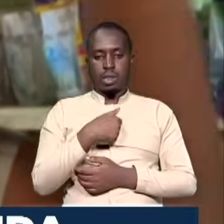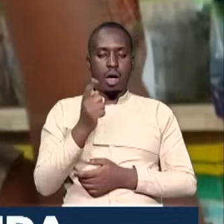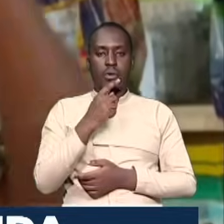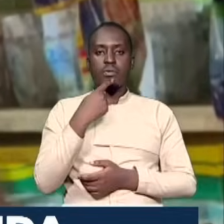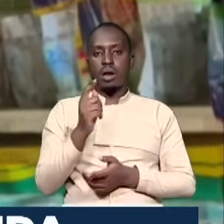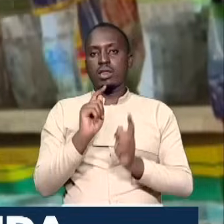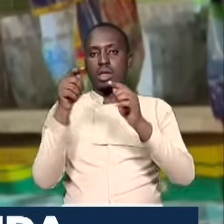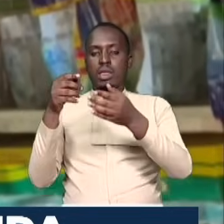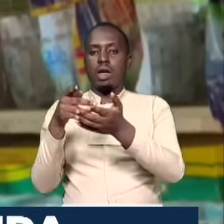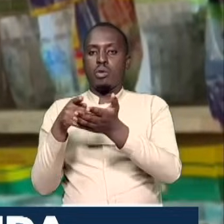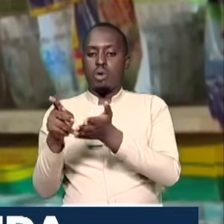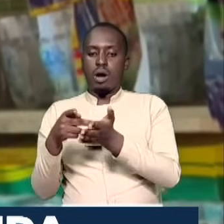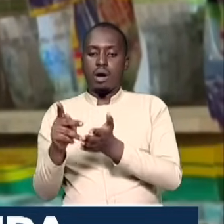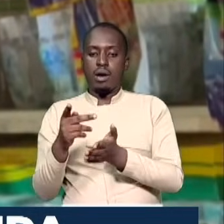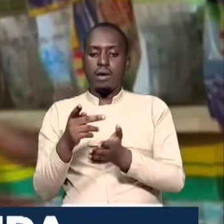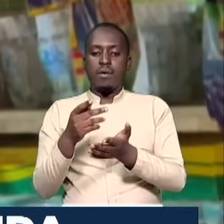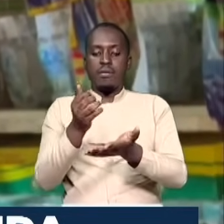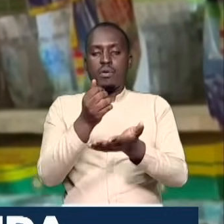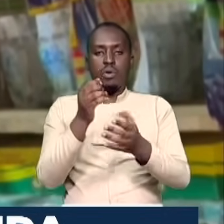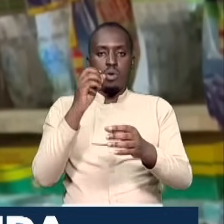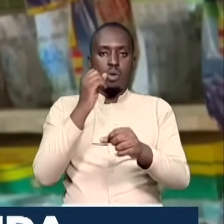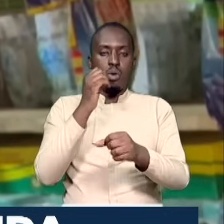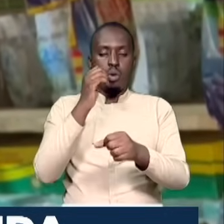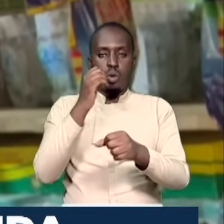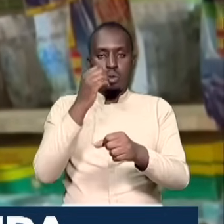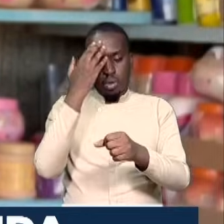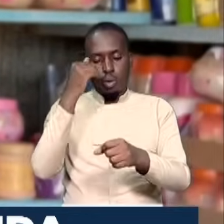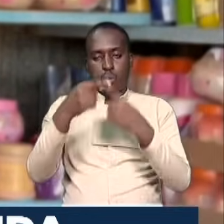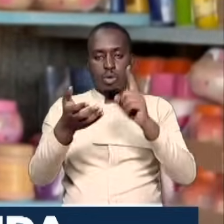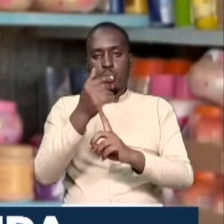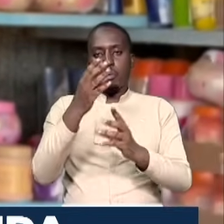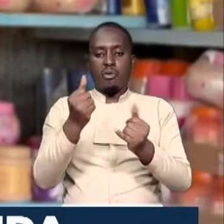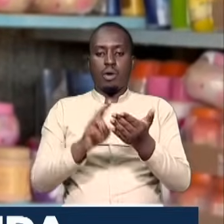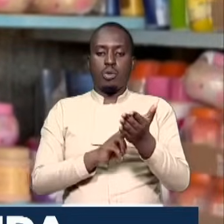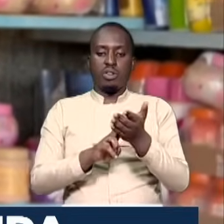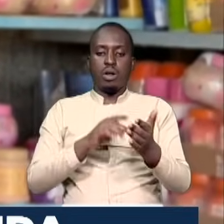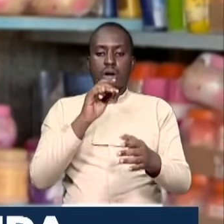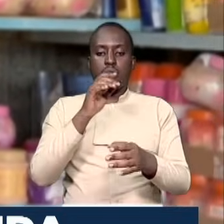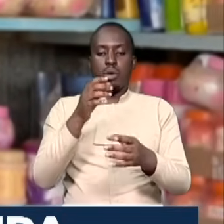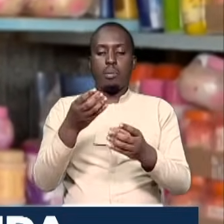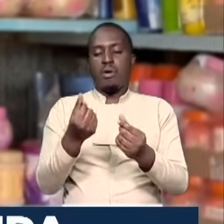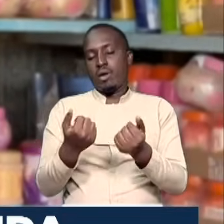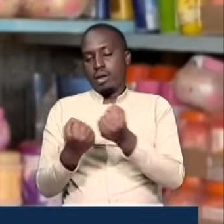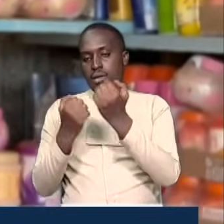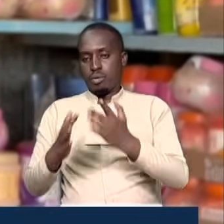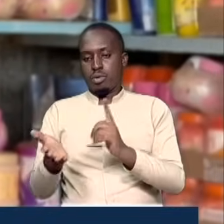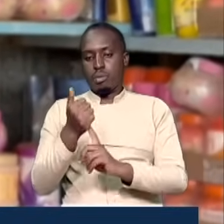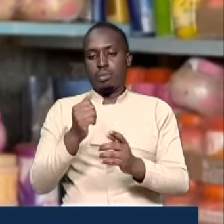guhaha cyangwa muri bwa bufasha ndonka kugira igishoro kibanaye kiyongera. Amafaranga